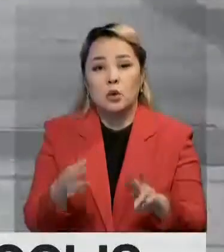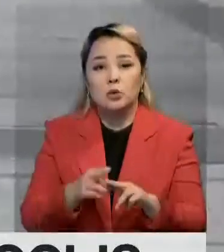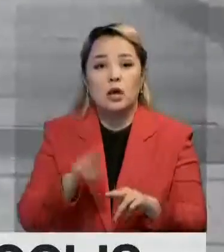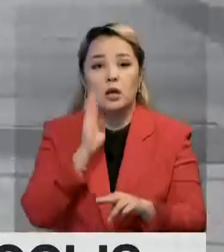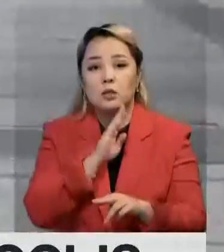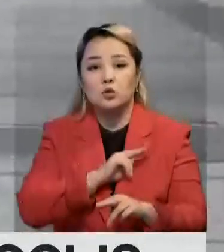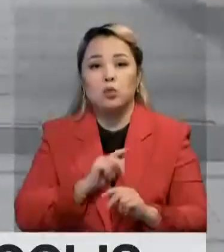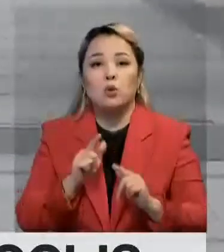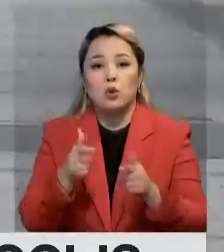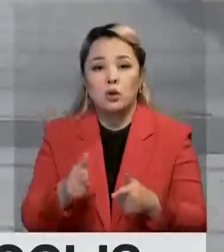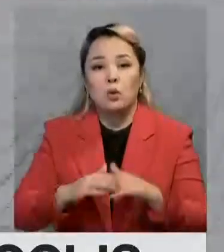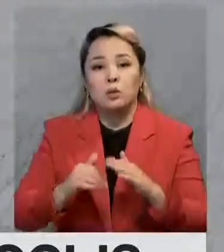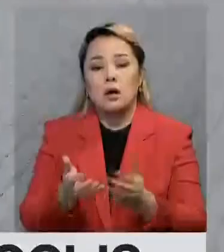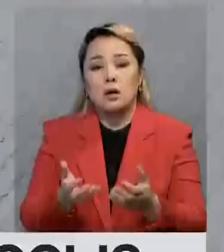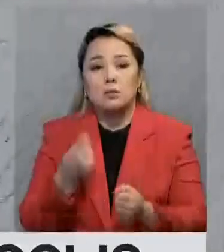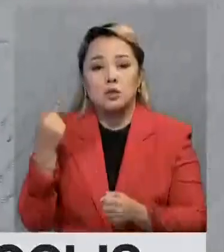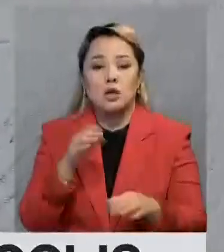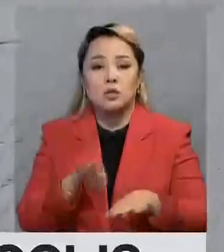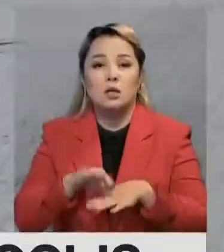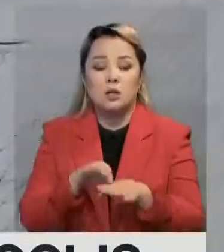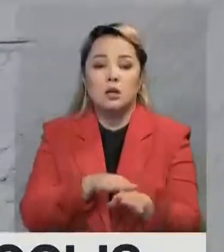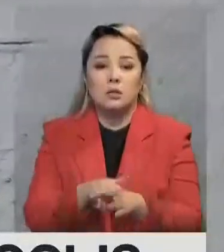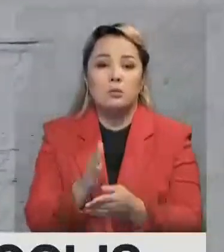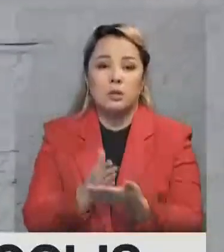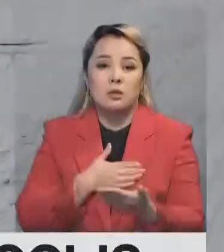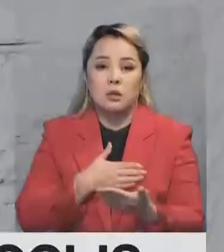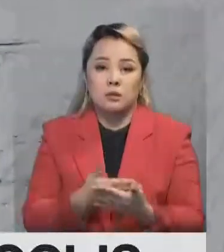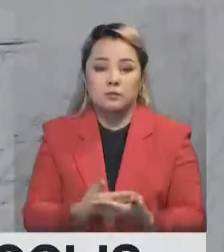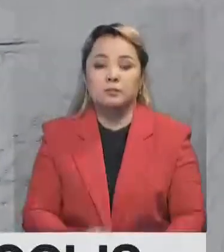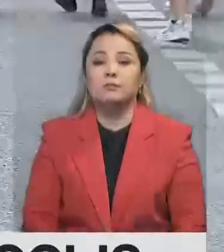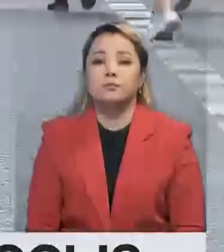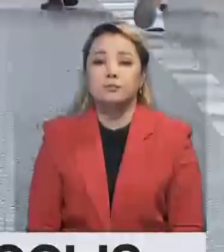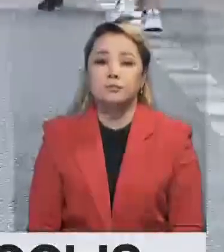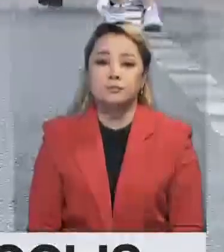әйелдерді жұмысқа орналастыруды қолға алып, шаралар қабылдап жатыр.